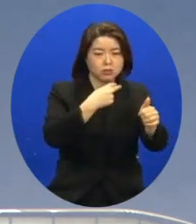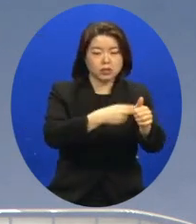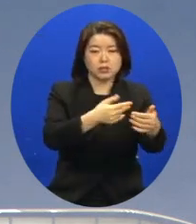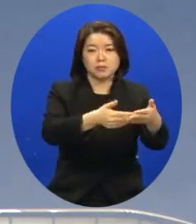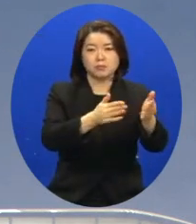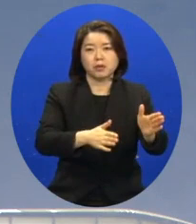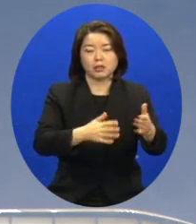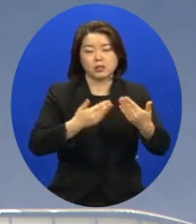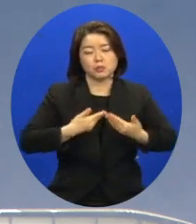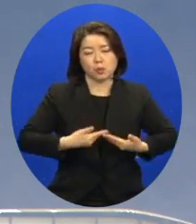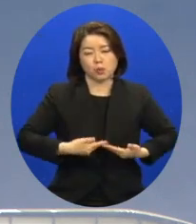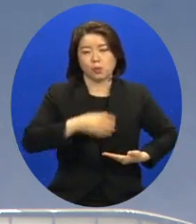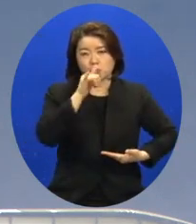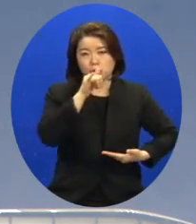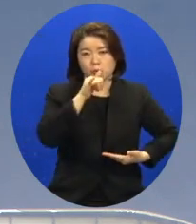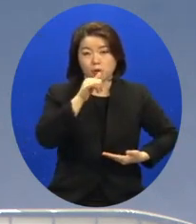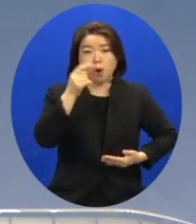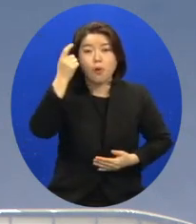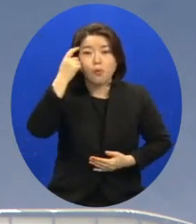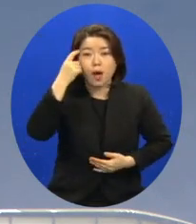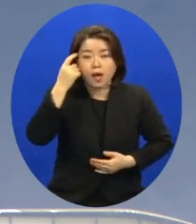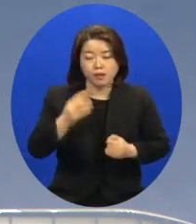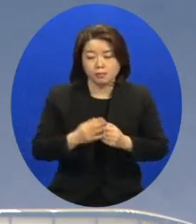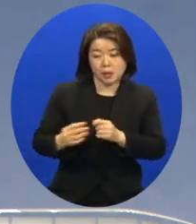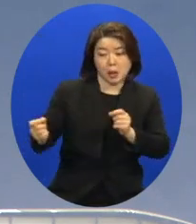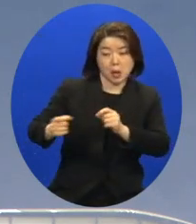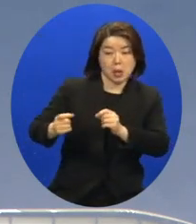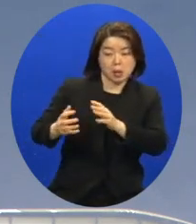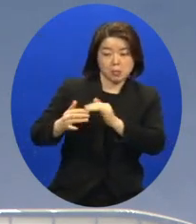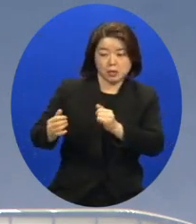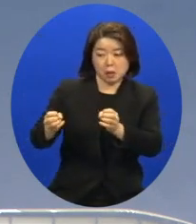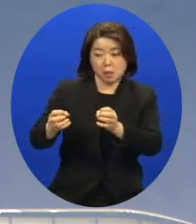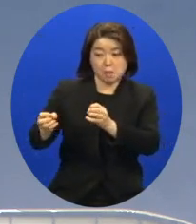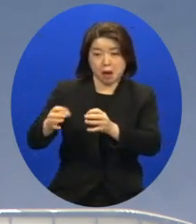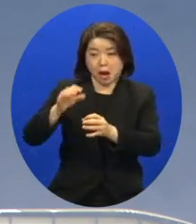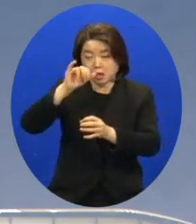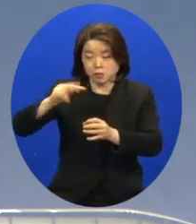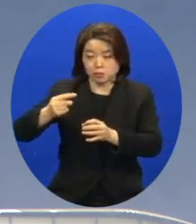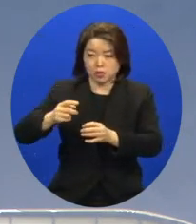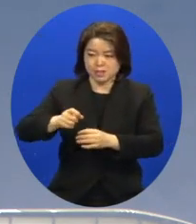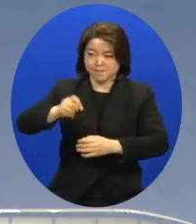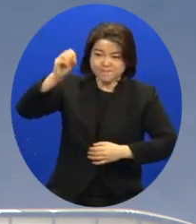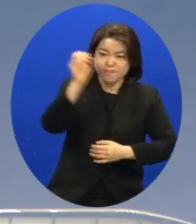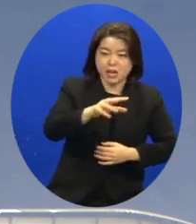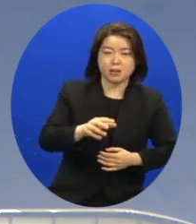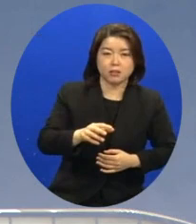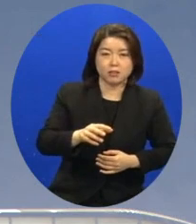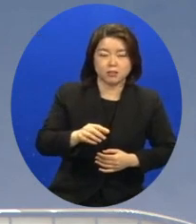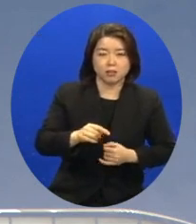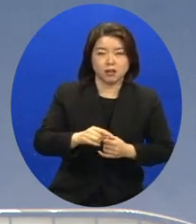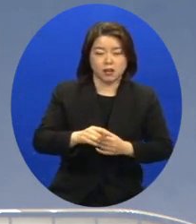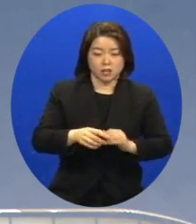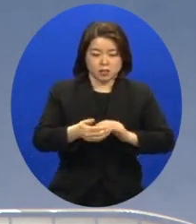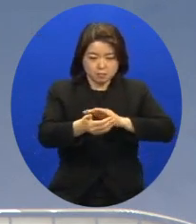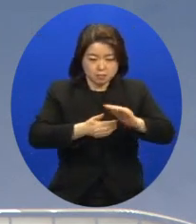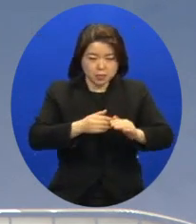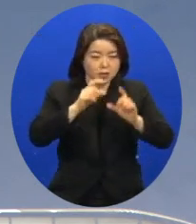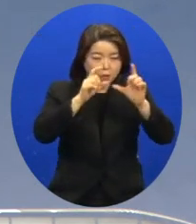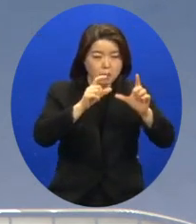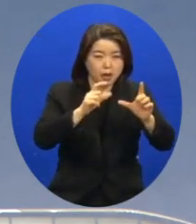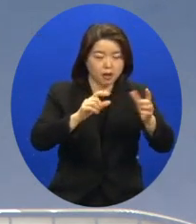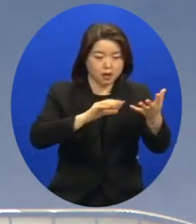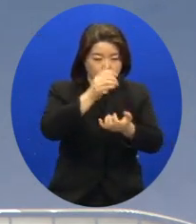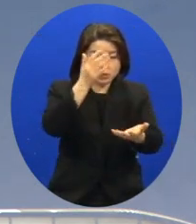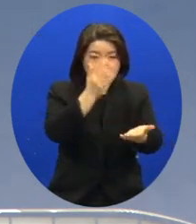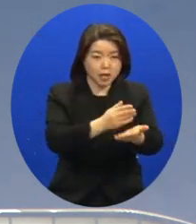왜냐? 옆 사람하고 이야기만 하면 선생님이 분필을 던지는 거예요. 경고가 없어요. 떠들지 마라.